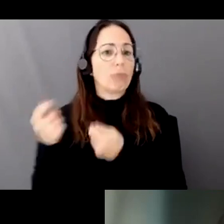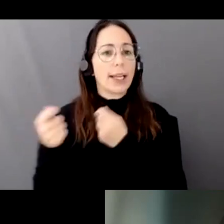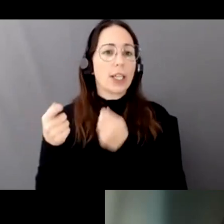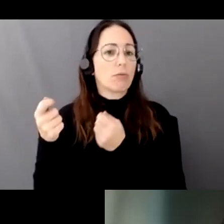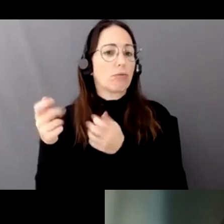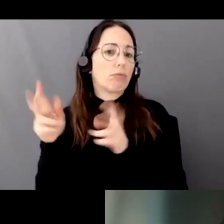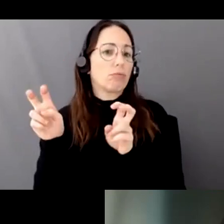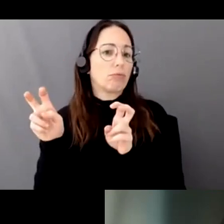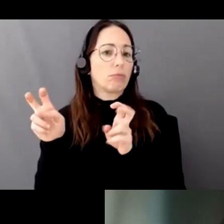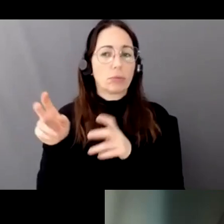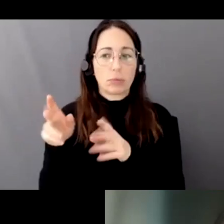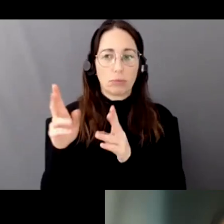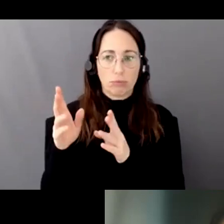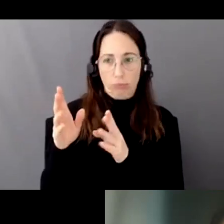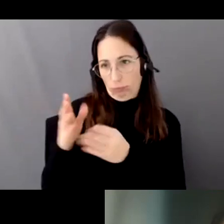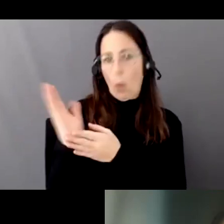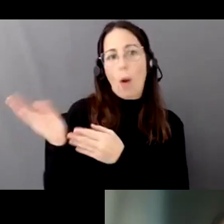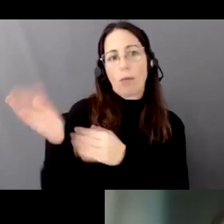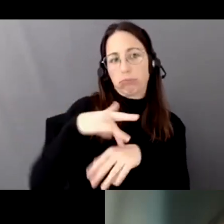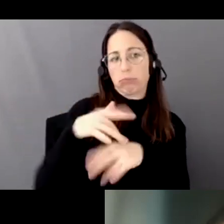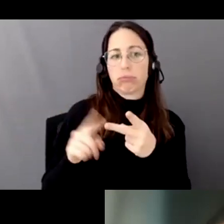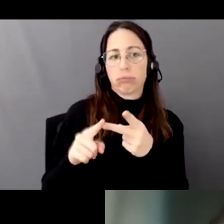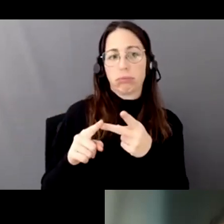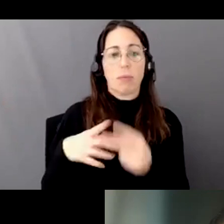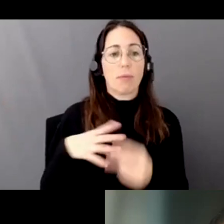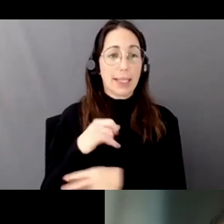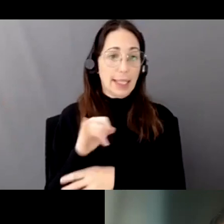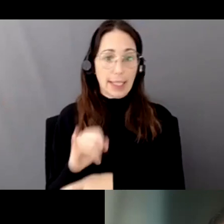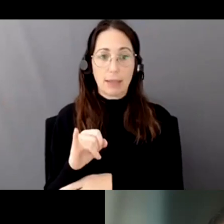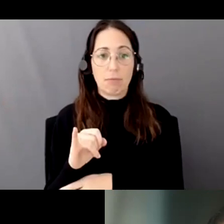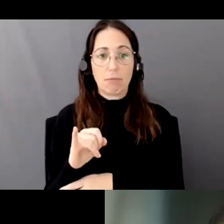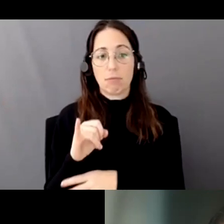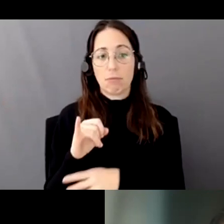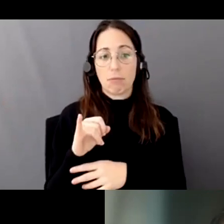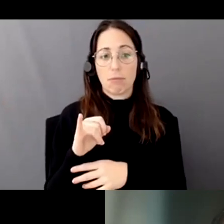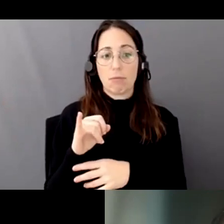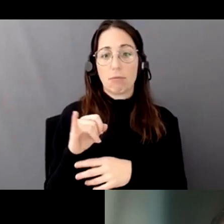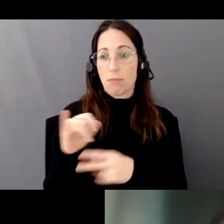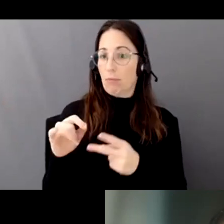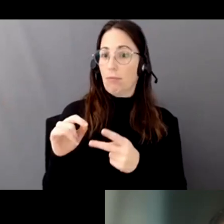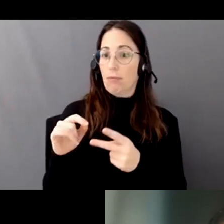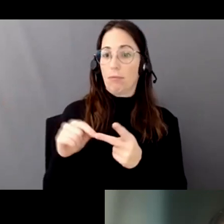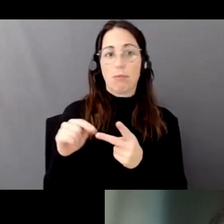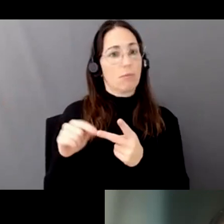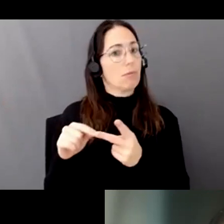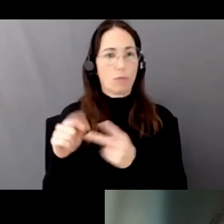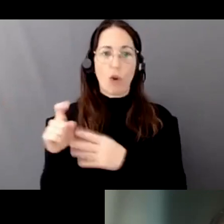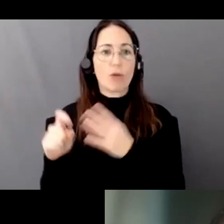pour être éligible au cours de leadership. Mais si vous prenez le cours, si vous êtes éligible au cours de